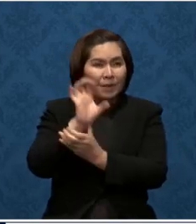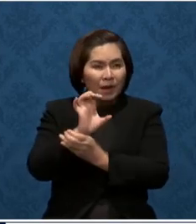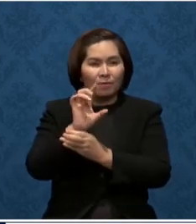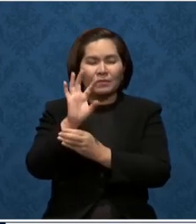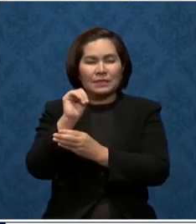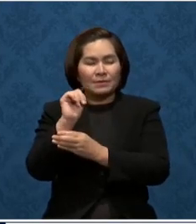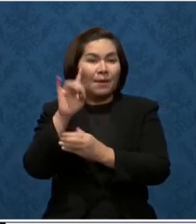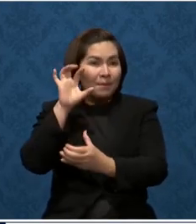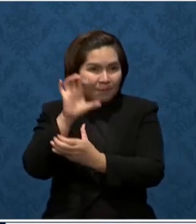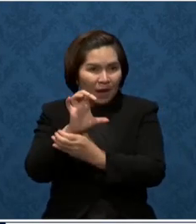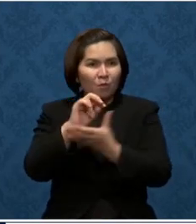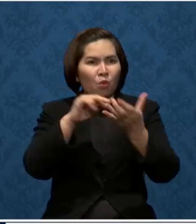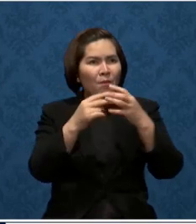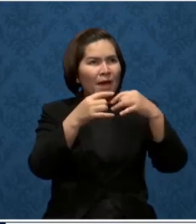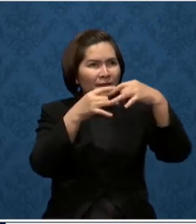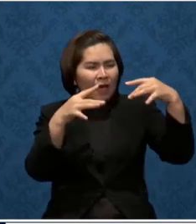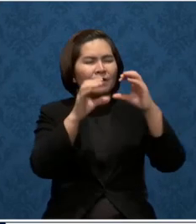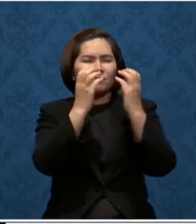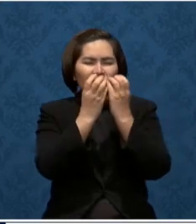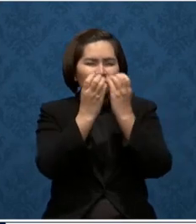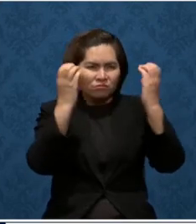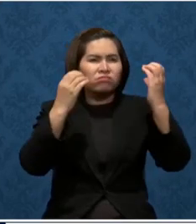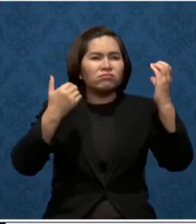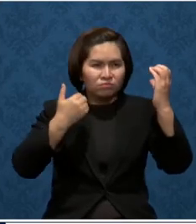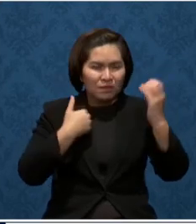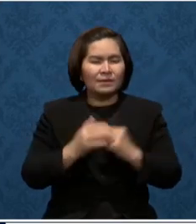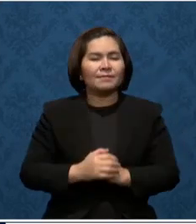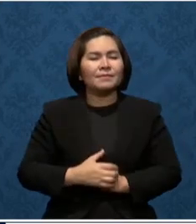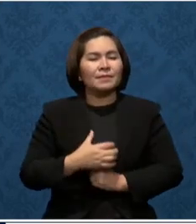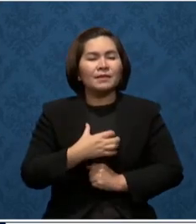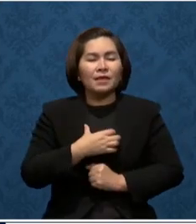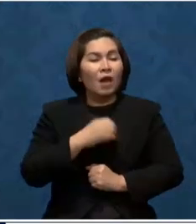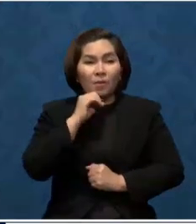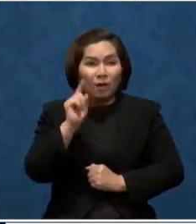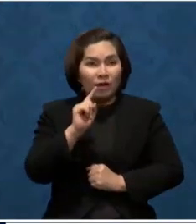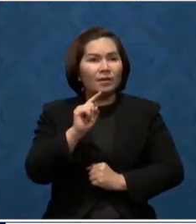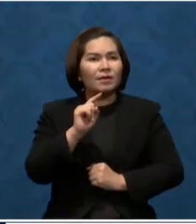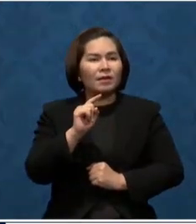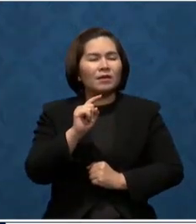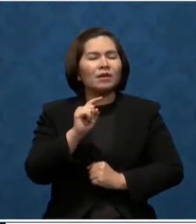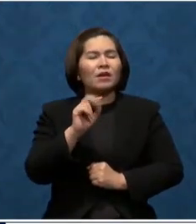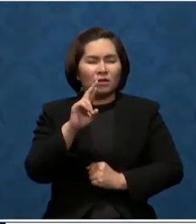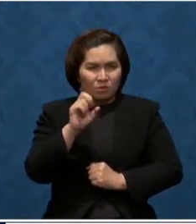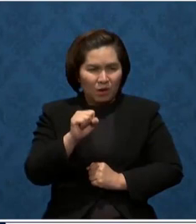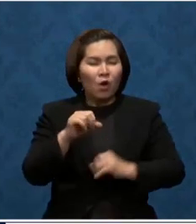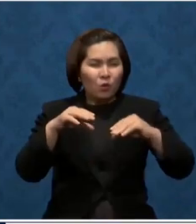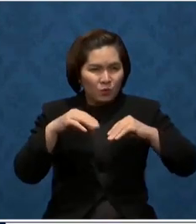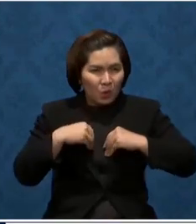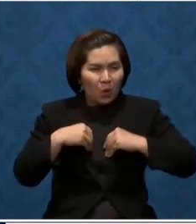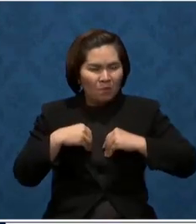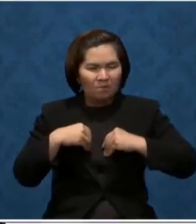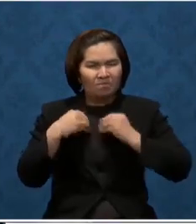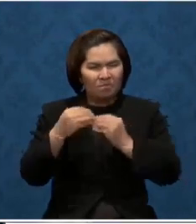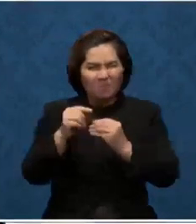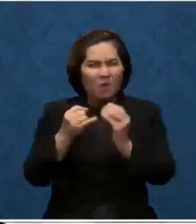กับรัฐธรรมนูญครับผมจึงเห็นว่ารัฐสภาเราไม่ควรจะต้มหัวให้กับสิ่งที่ไม่ถูกต้อง